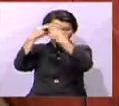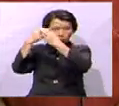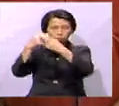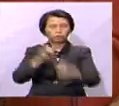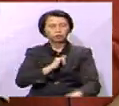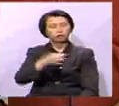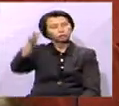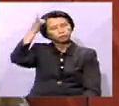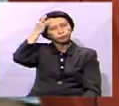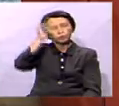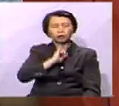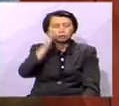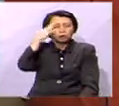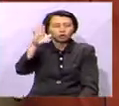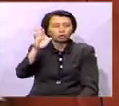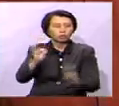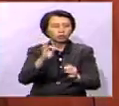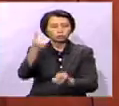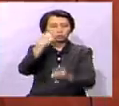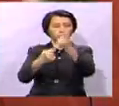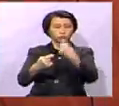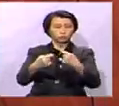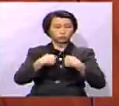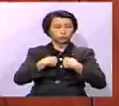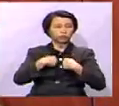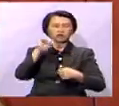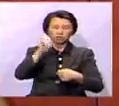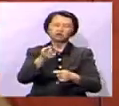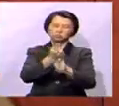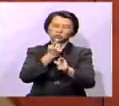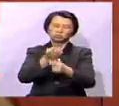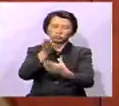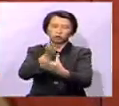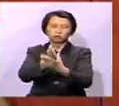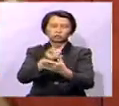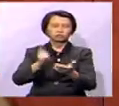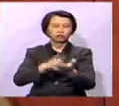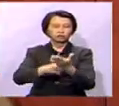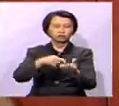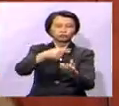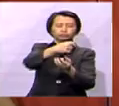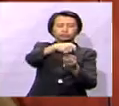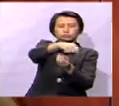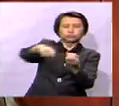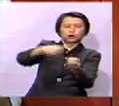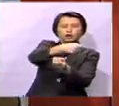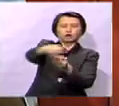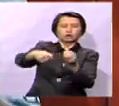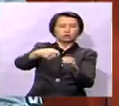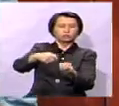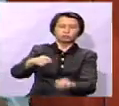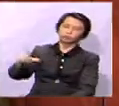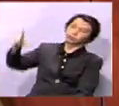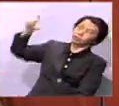Saya fikir, saya tidak tahu, tapi kalau tanya saya, ialah macam ia mengganggu. Kalau kadang-kadang kita tengah tawaf, orang bergambar, dia